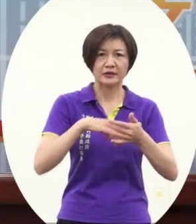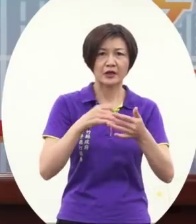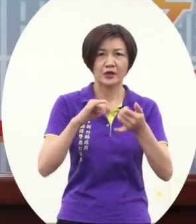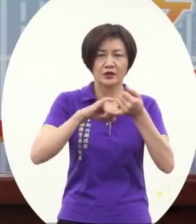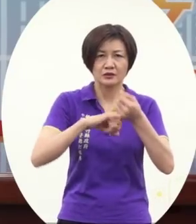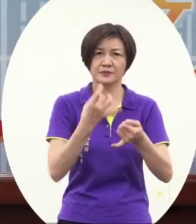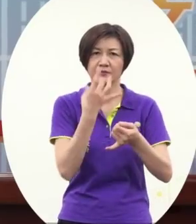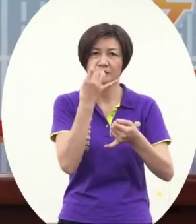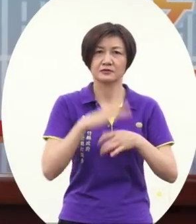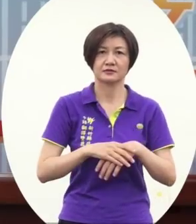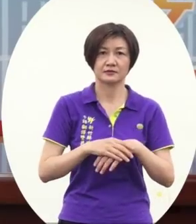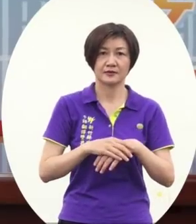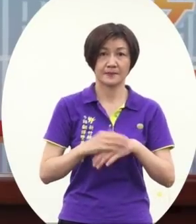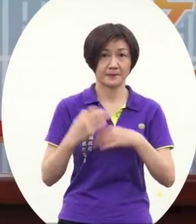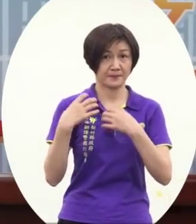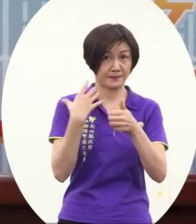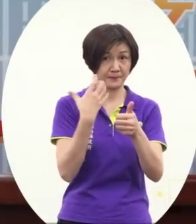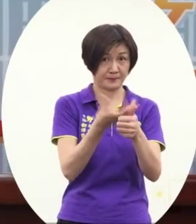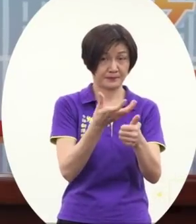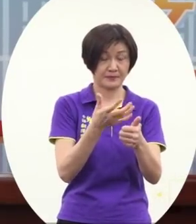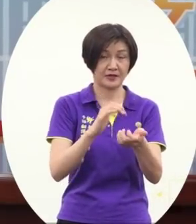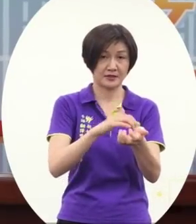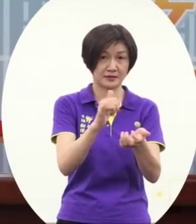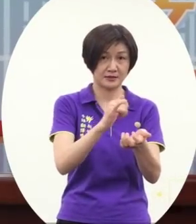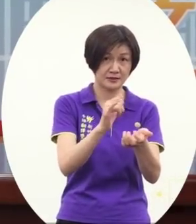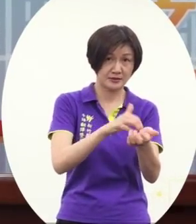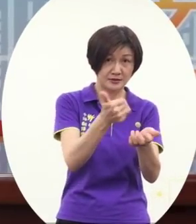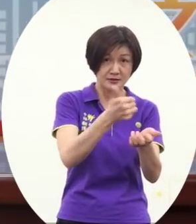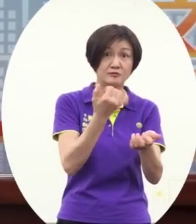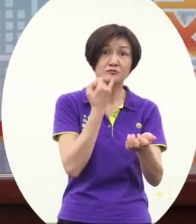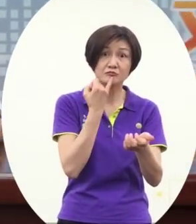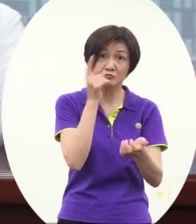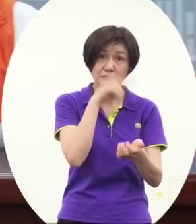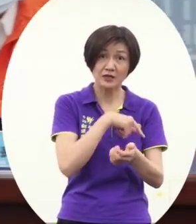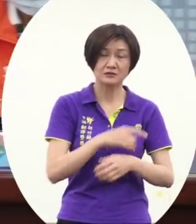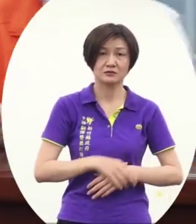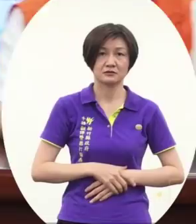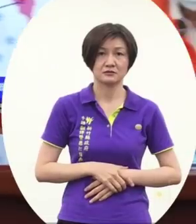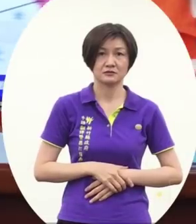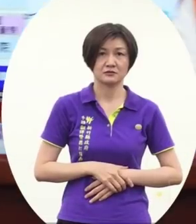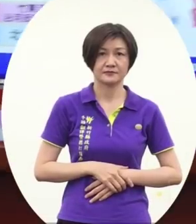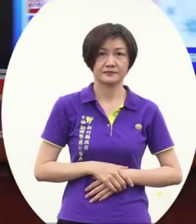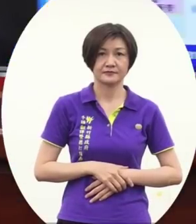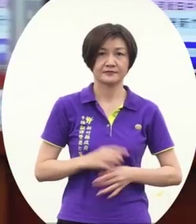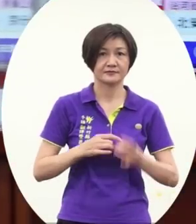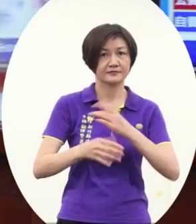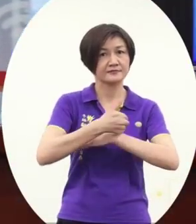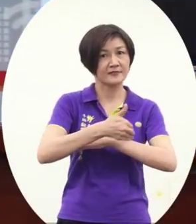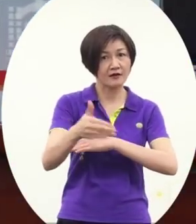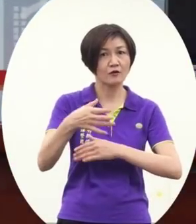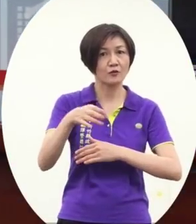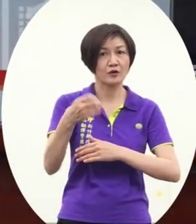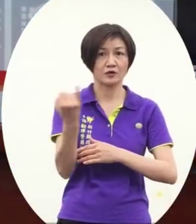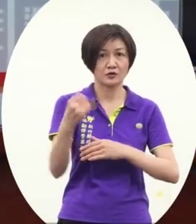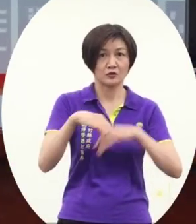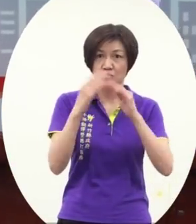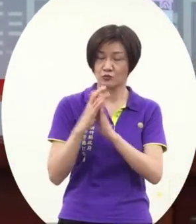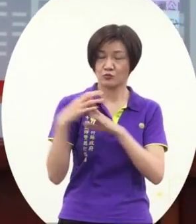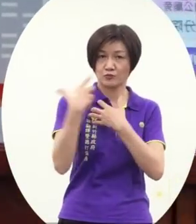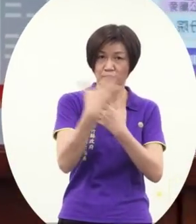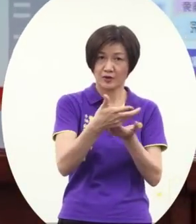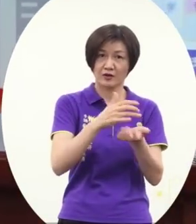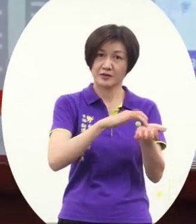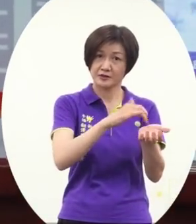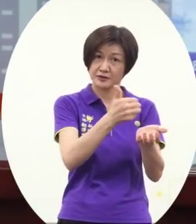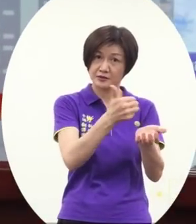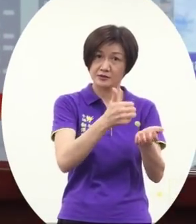由妇产科医生通知让临盆的孕妇先行接种吗？请问县内孕妇是否都由妇产科医生